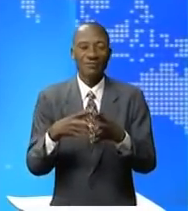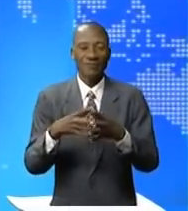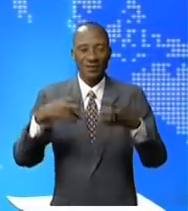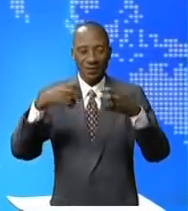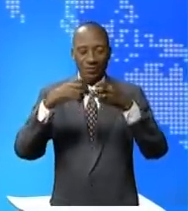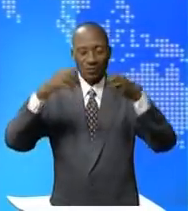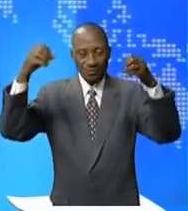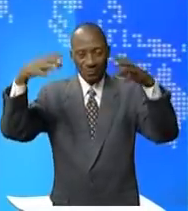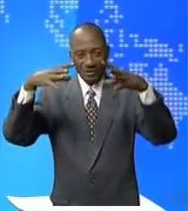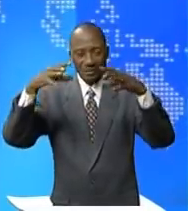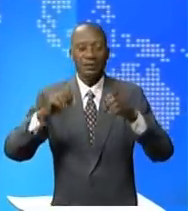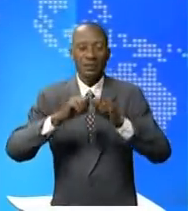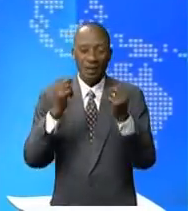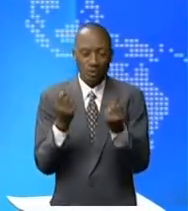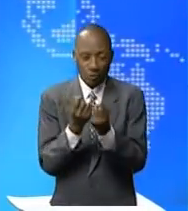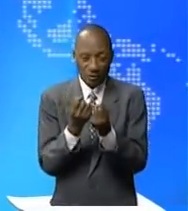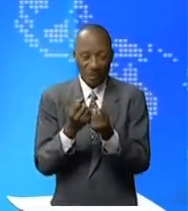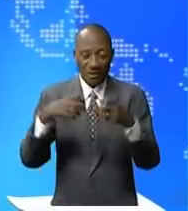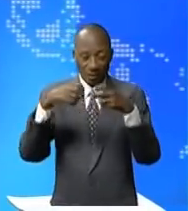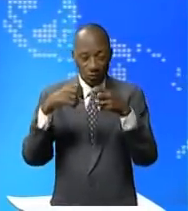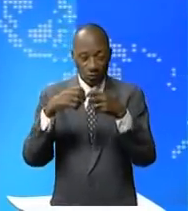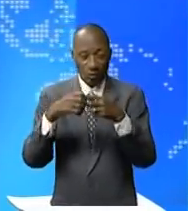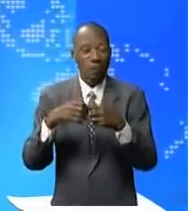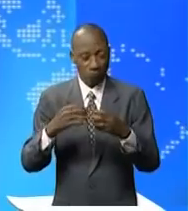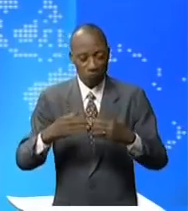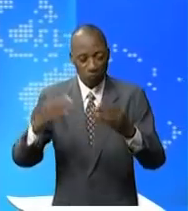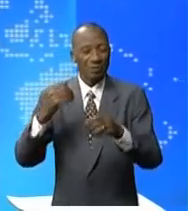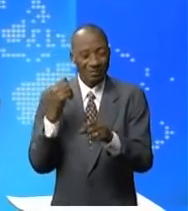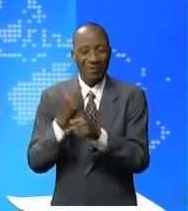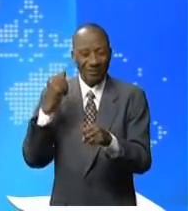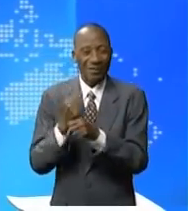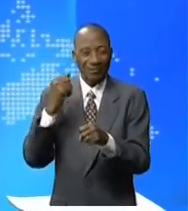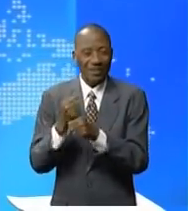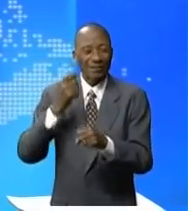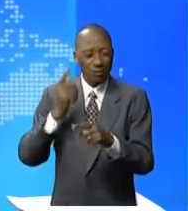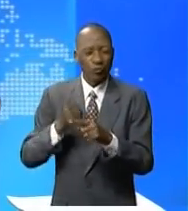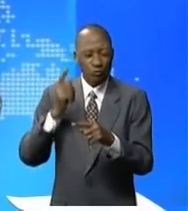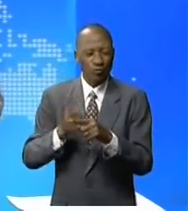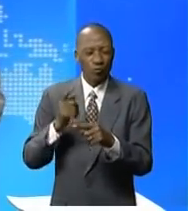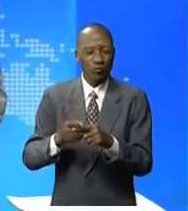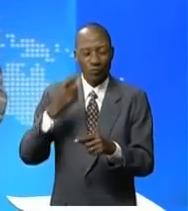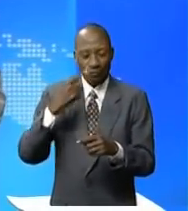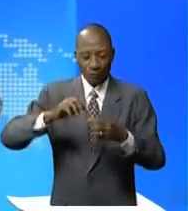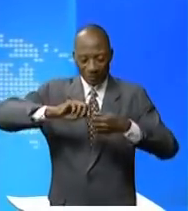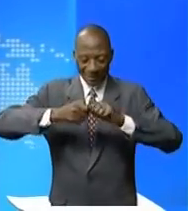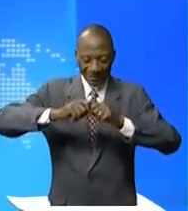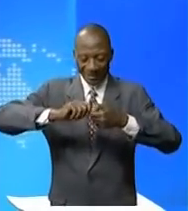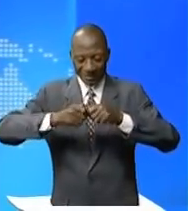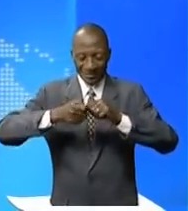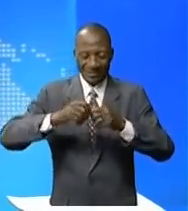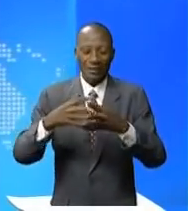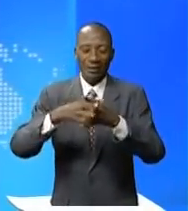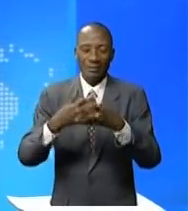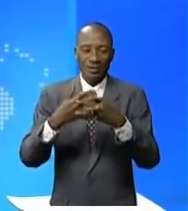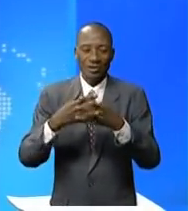la SNEL. Et à en croire le ministre des Ressources hydrauliques et électricité qui est allé voir de visu l'évolution de ces travaux